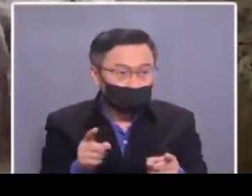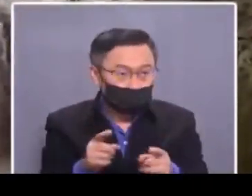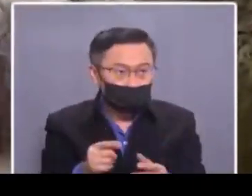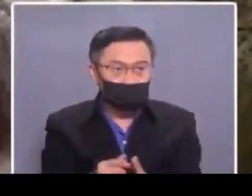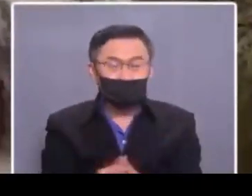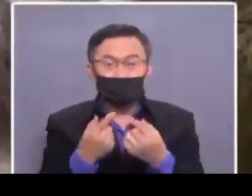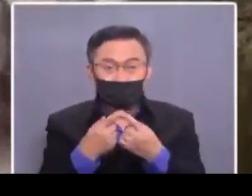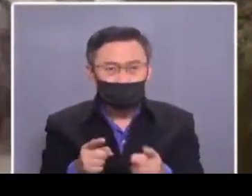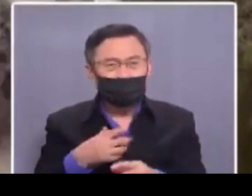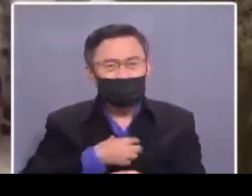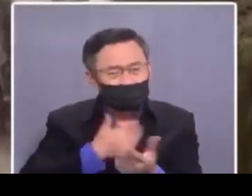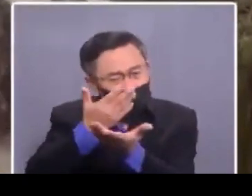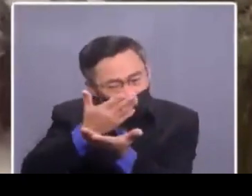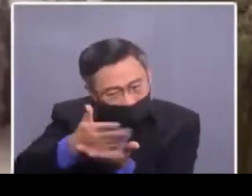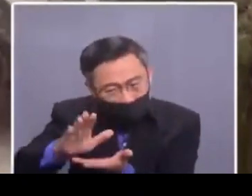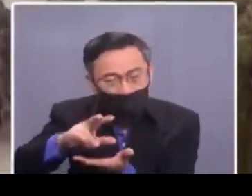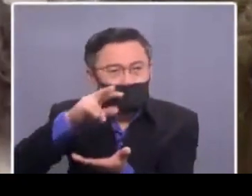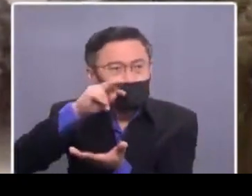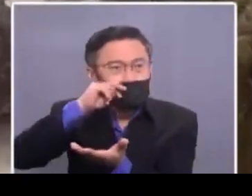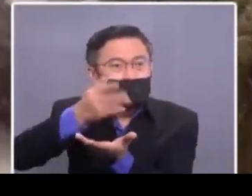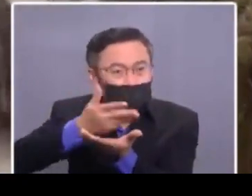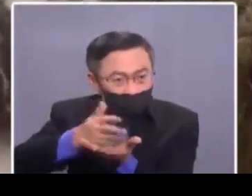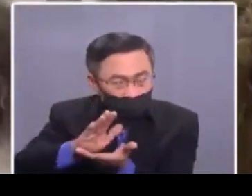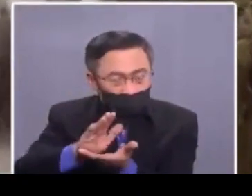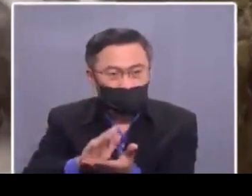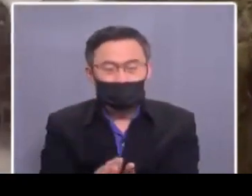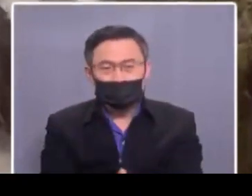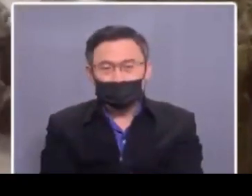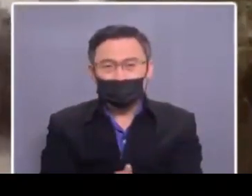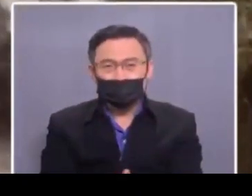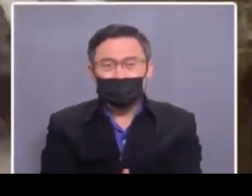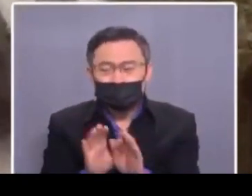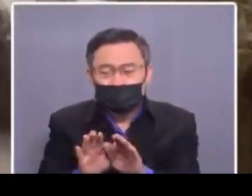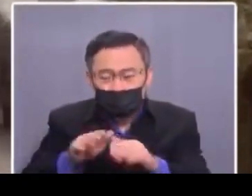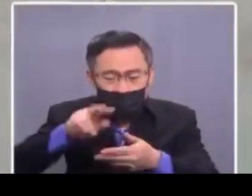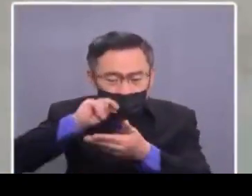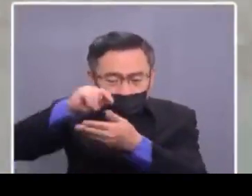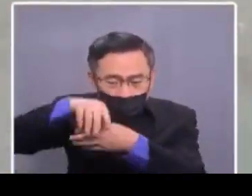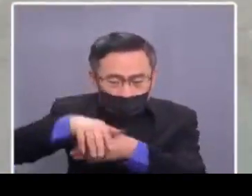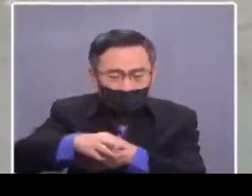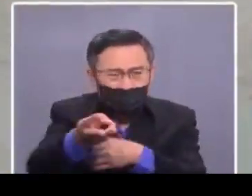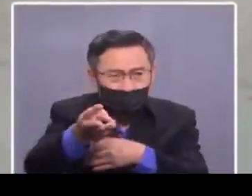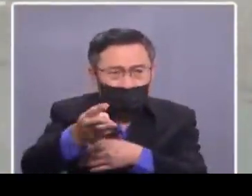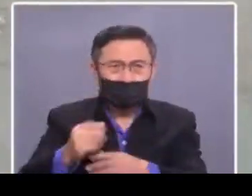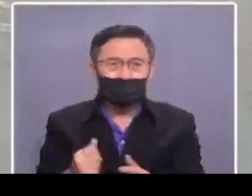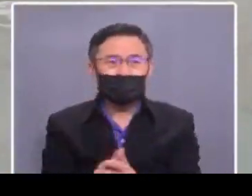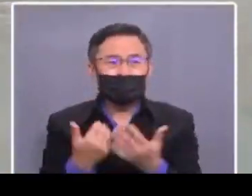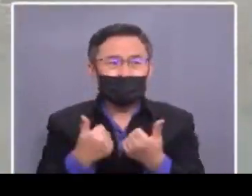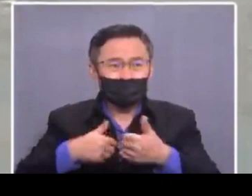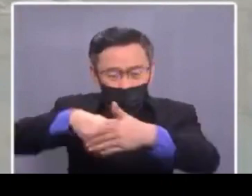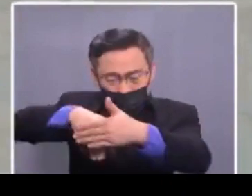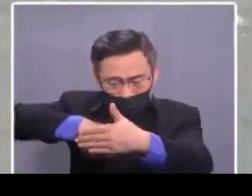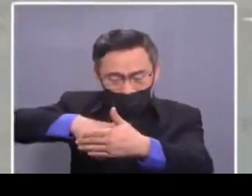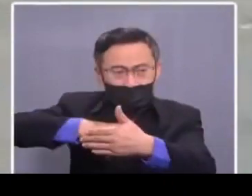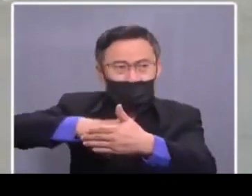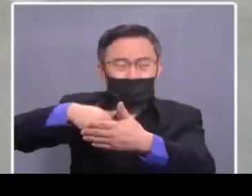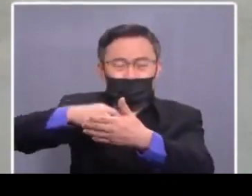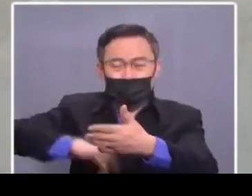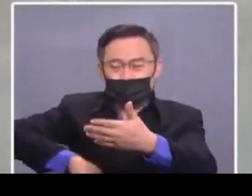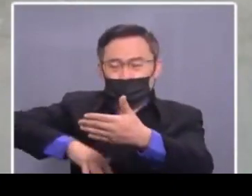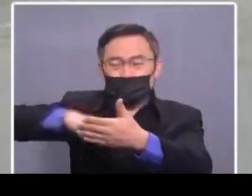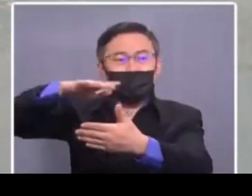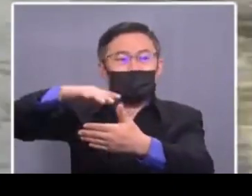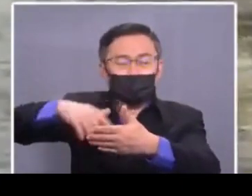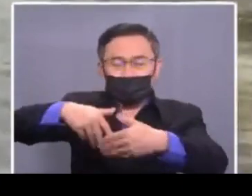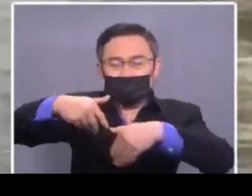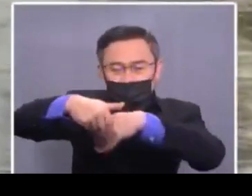ที่เขาไม่ต้องการแต่สิ่งที่อยากให้ทำคืออยากให้ปล่อยระบายออกไปบ้างเพราะข้างในเนี่ยเขาก็ไม่ไหวแล้วน้ำมันท่วมสูงเห